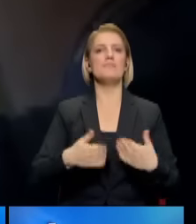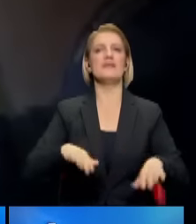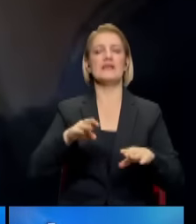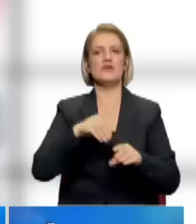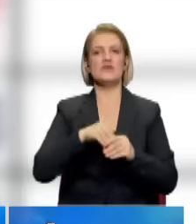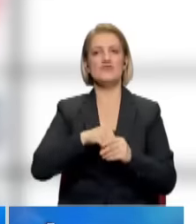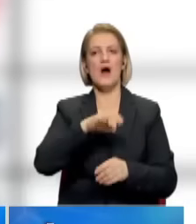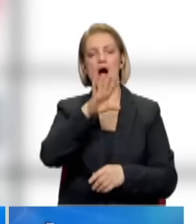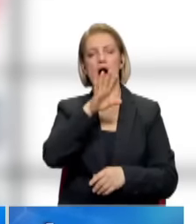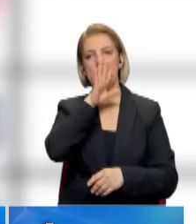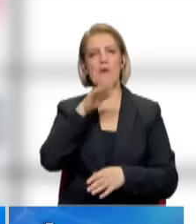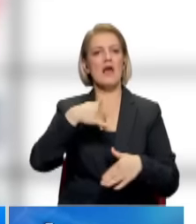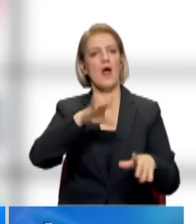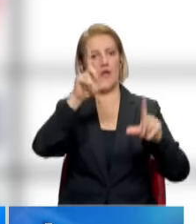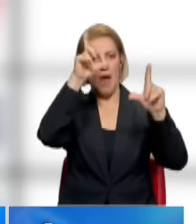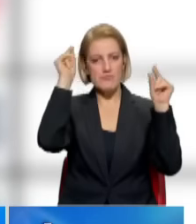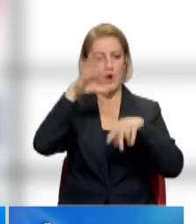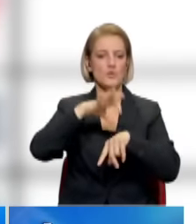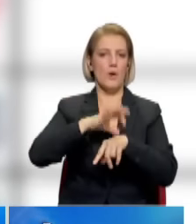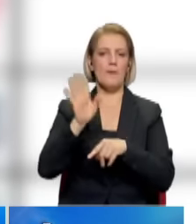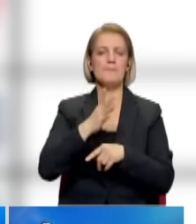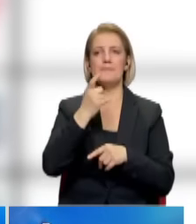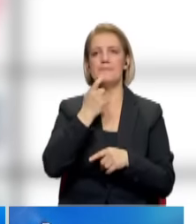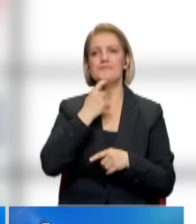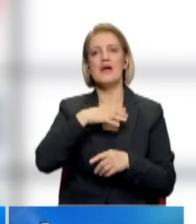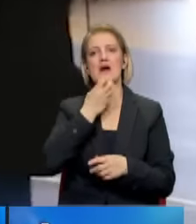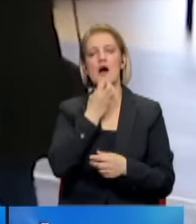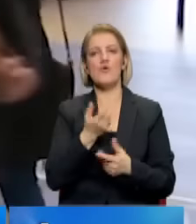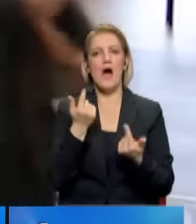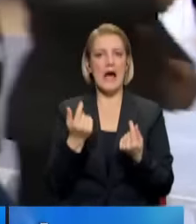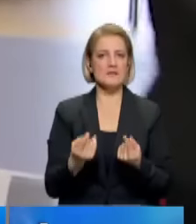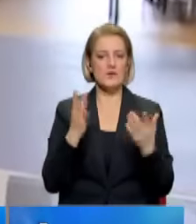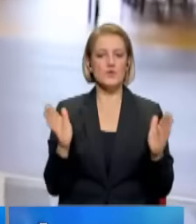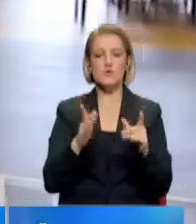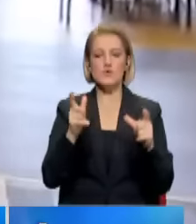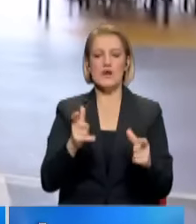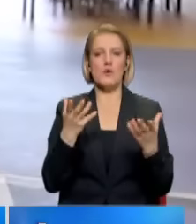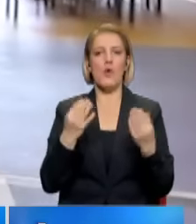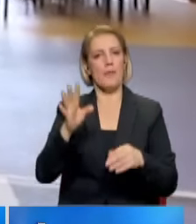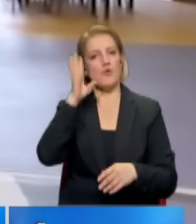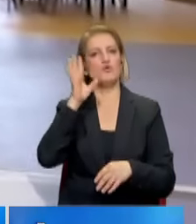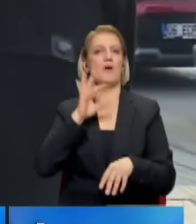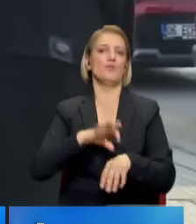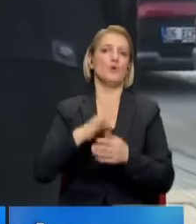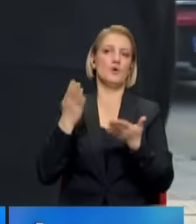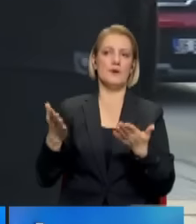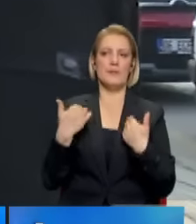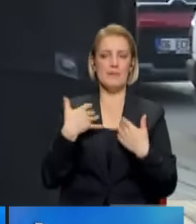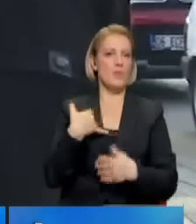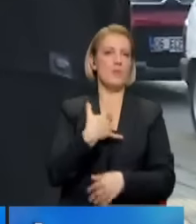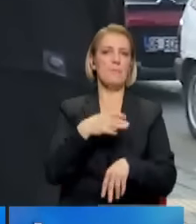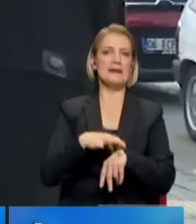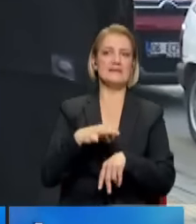dışına giden doktor ve hemşireler, her yıl daha da az dolan kadrolar, küçük şehirde bulunamayan uzman doktorlar. Benim annem